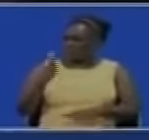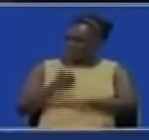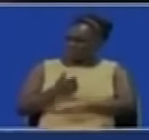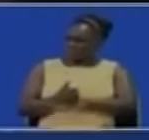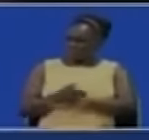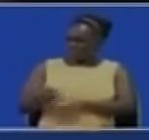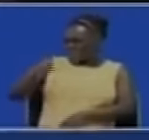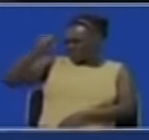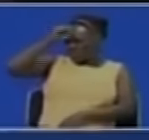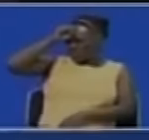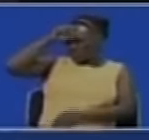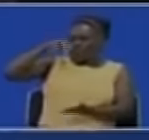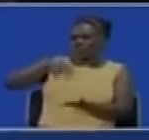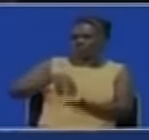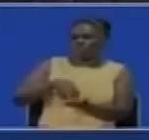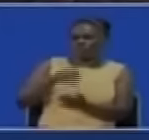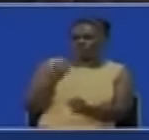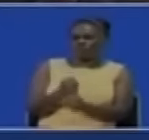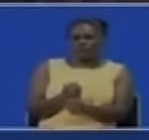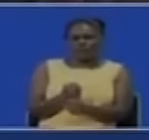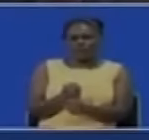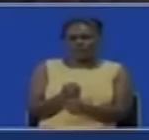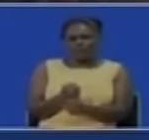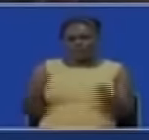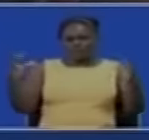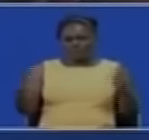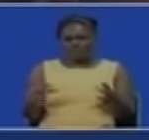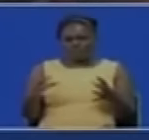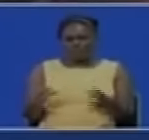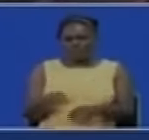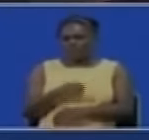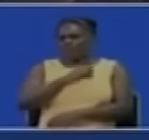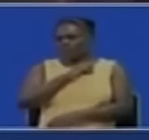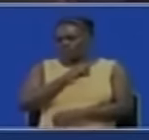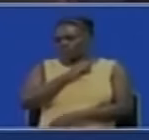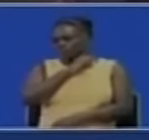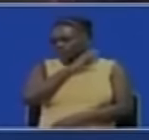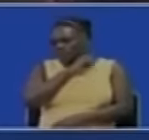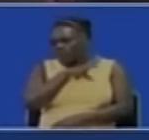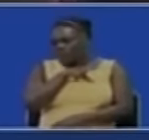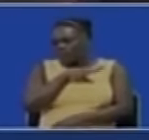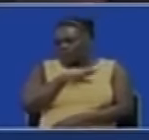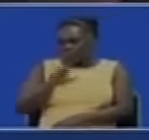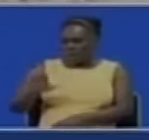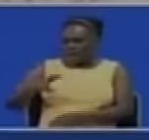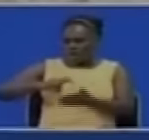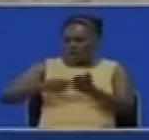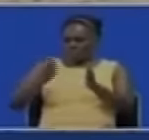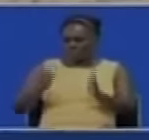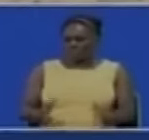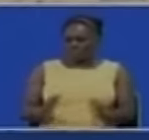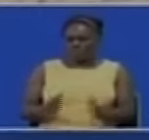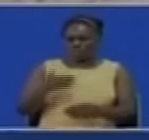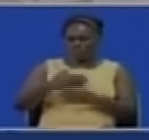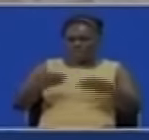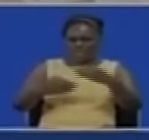is a mediocre state of doing work, eh? Wakazi hawa sasa wanalaumu tepetevu kwa upande wa aliyepewa kandarasi ya